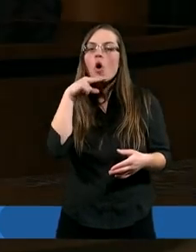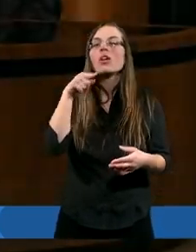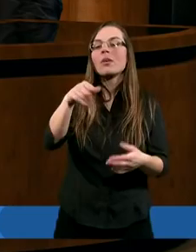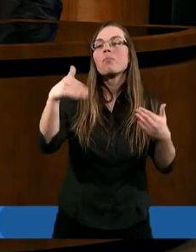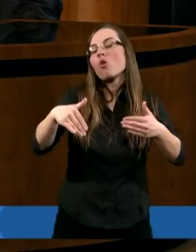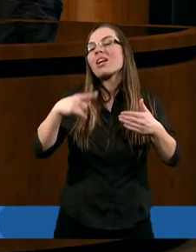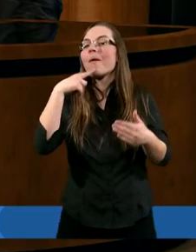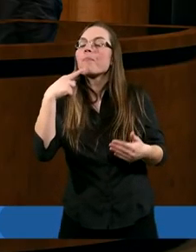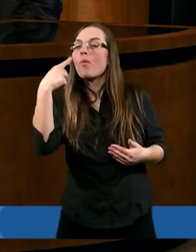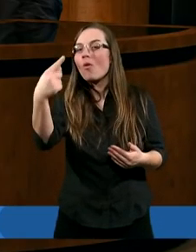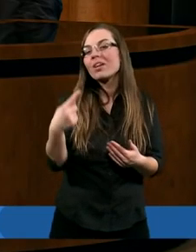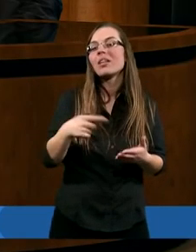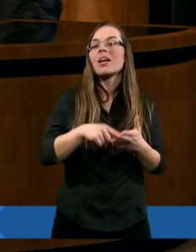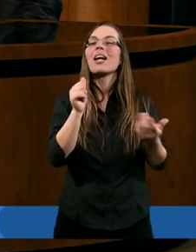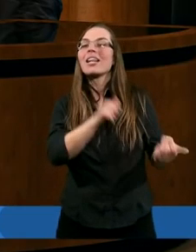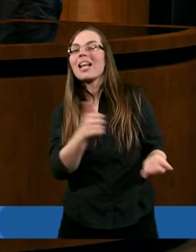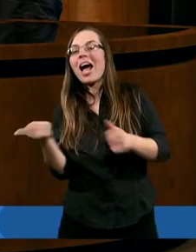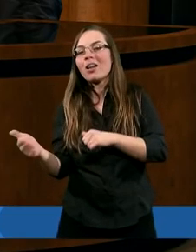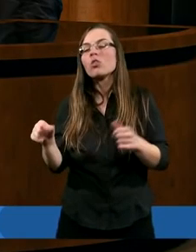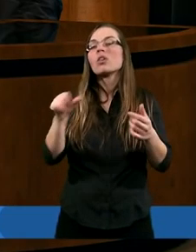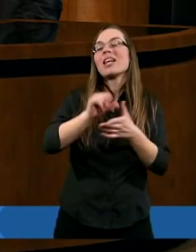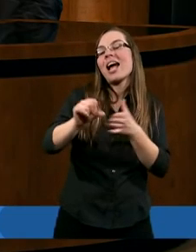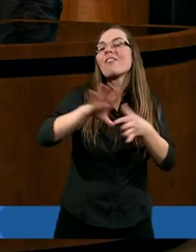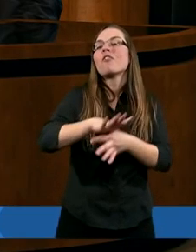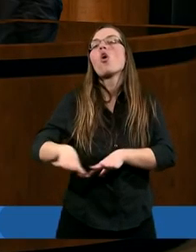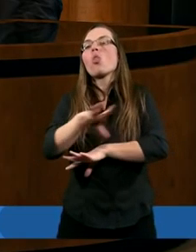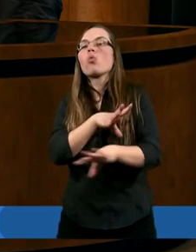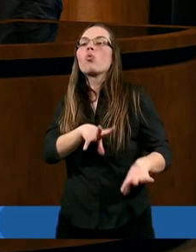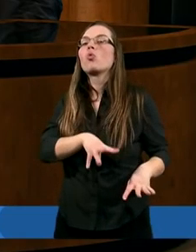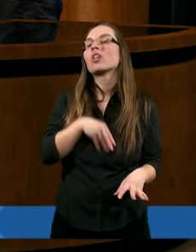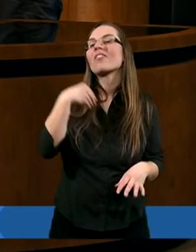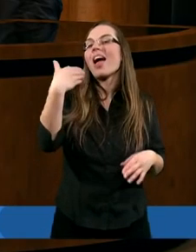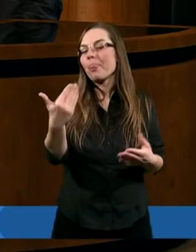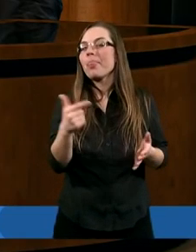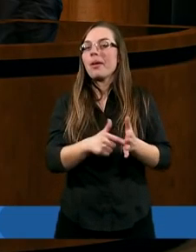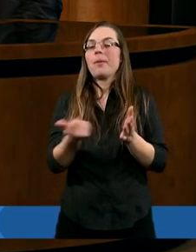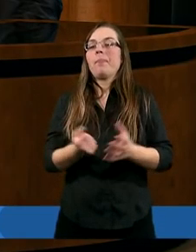Tutaj można powiedzieć, że zanurzeni jesteśmy w Duchu Świętym.